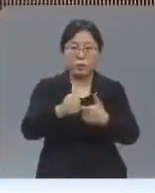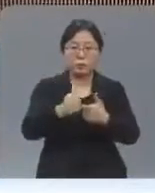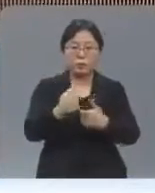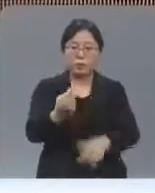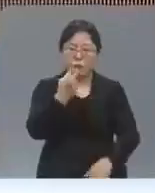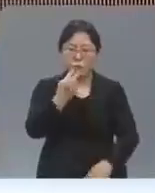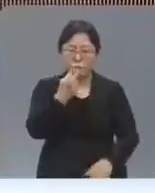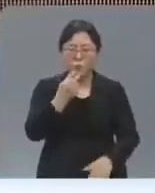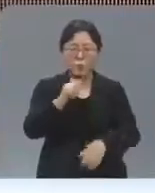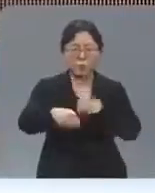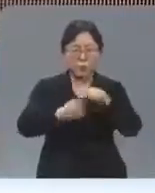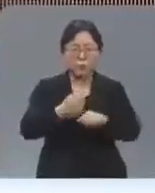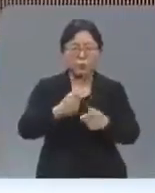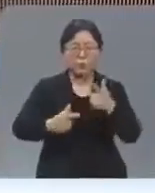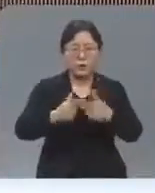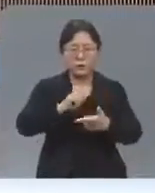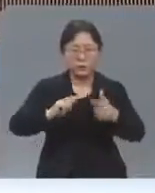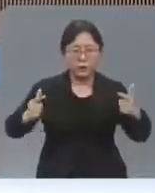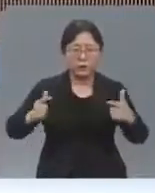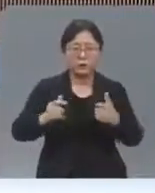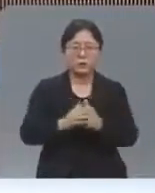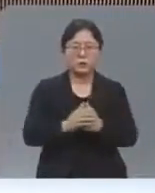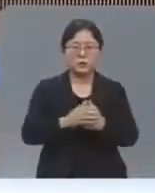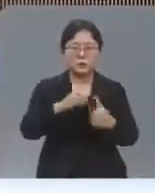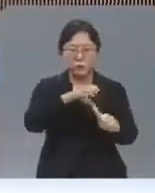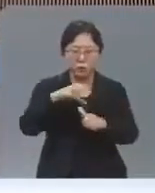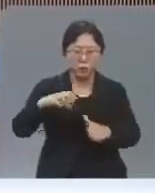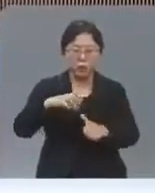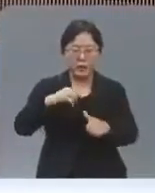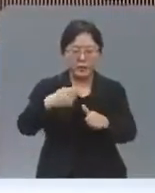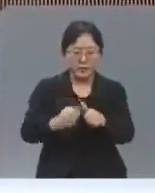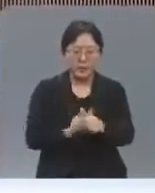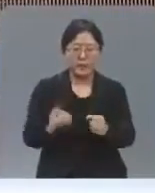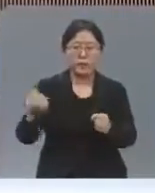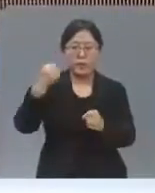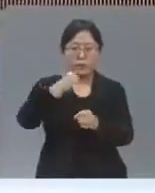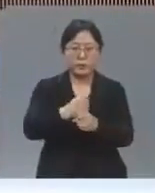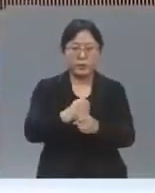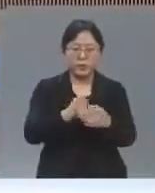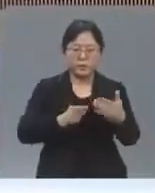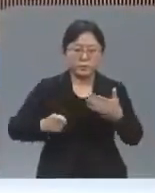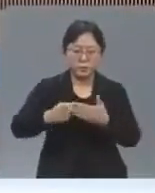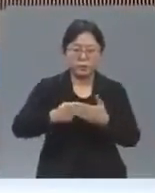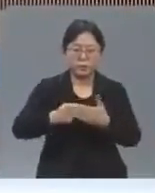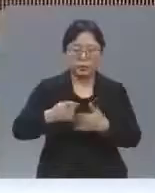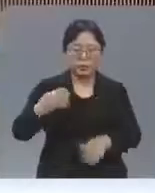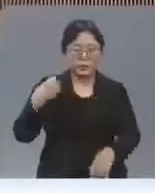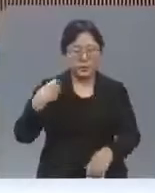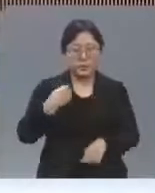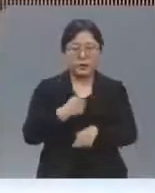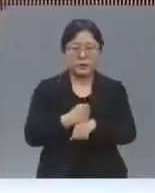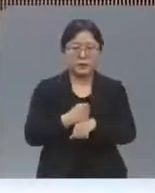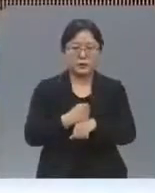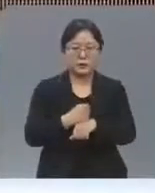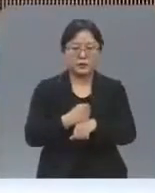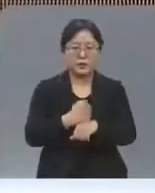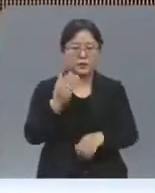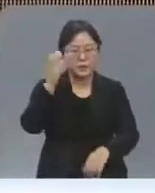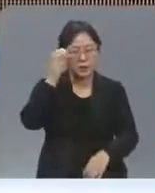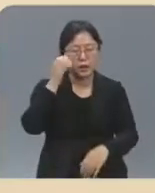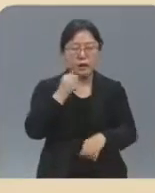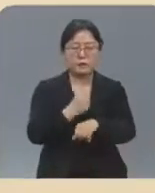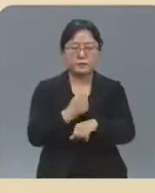생물자원관이 생물 다양성 보전과 생태계 회복에 선도기관의 역할을 해줄 수 있기를